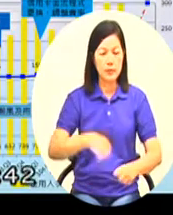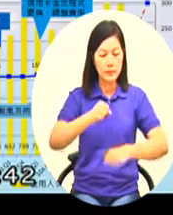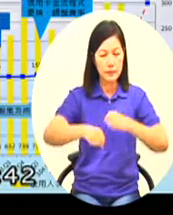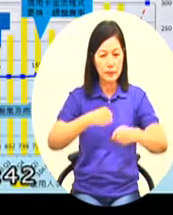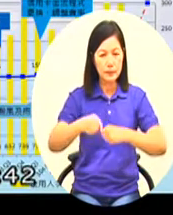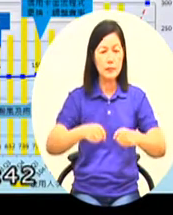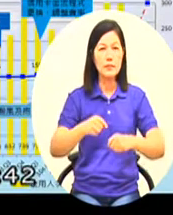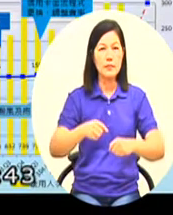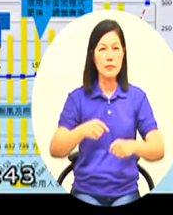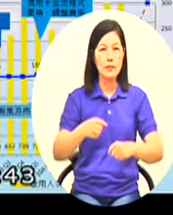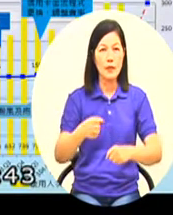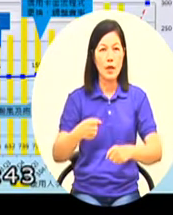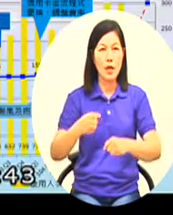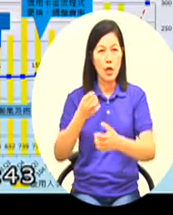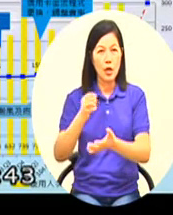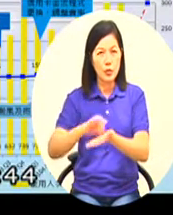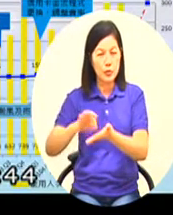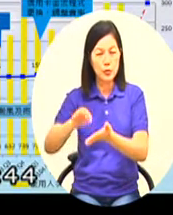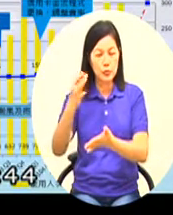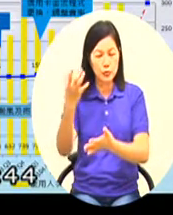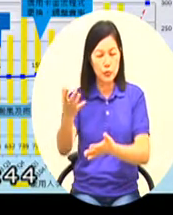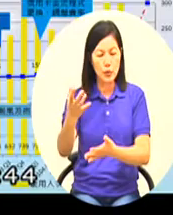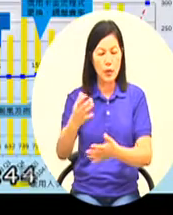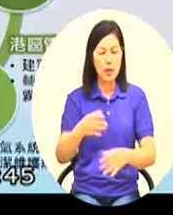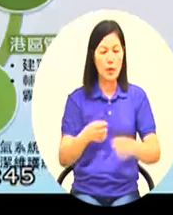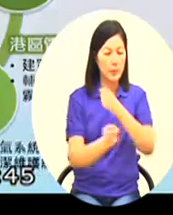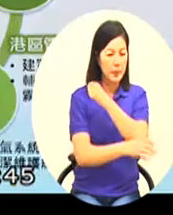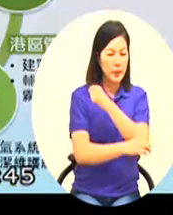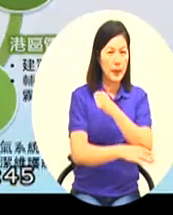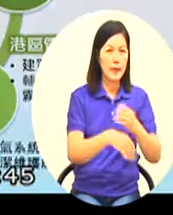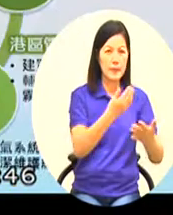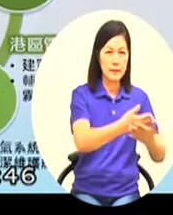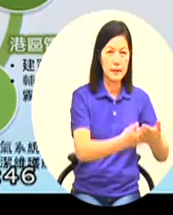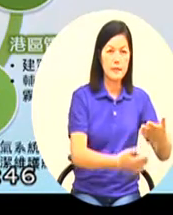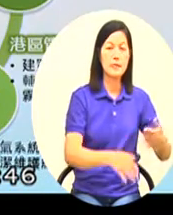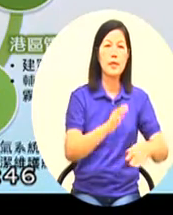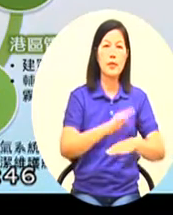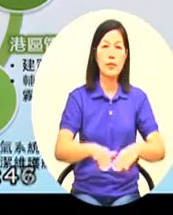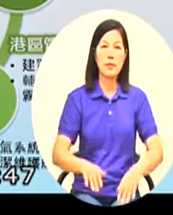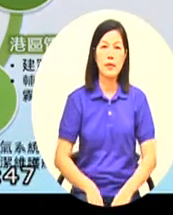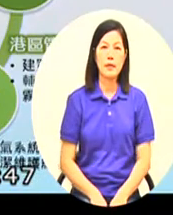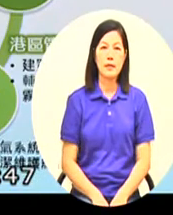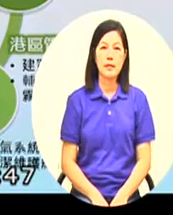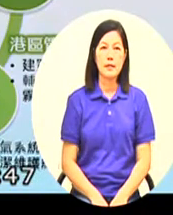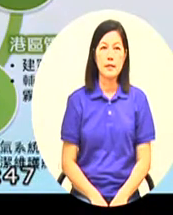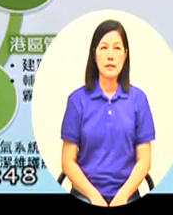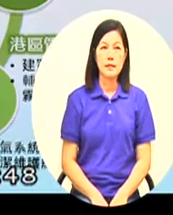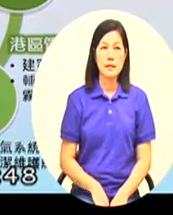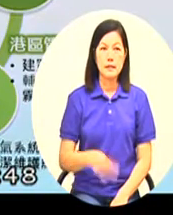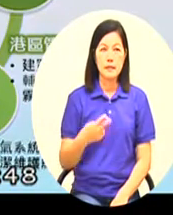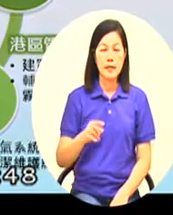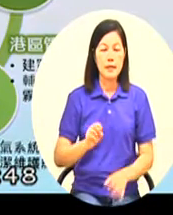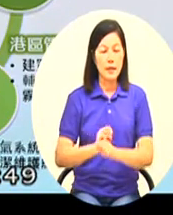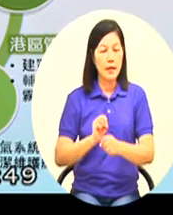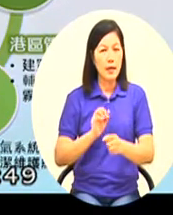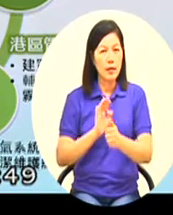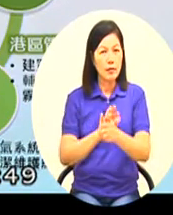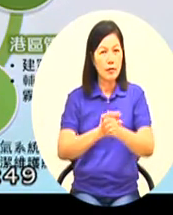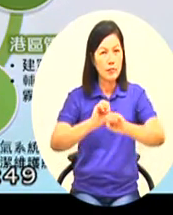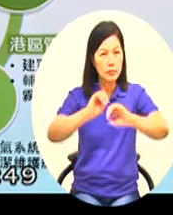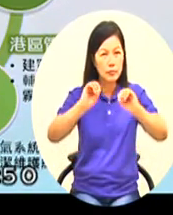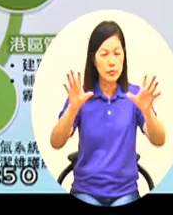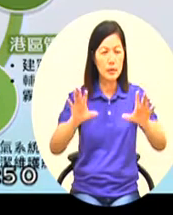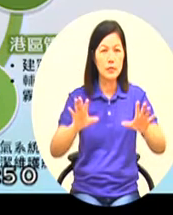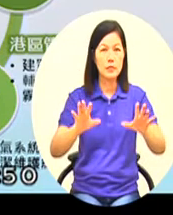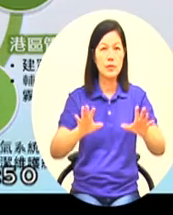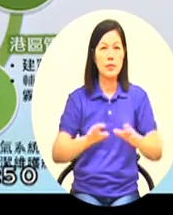这些汽机车的一个污染的排放。在这些易善源的部分，包含推动50大的营建工地的